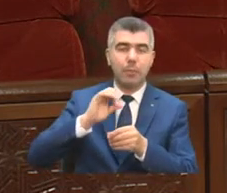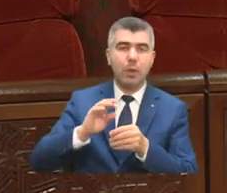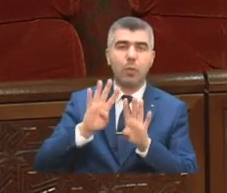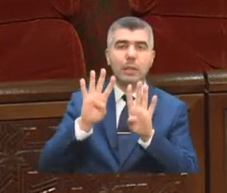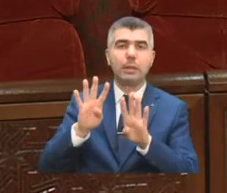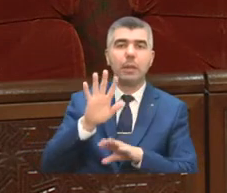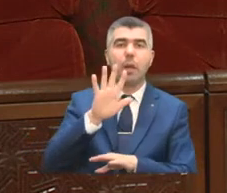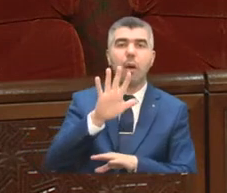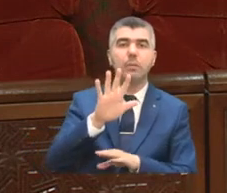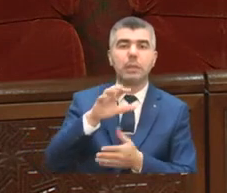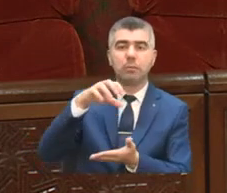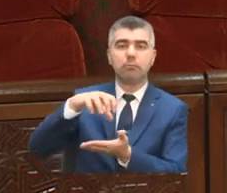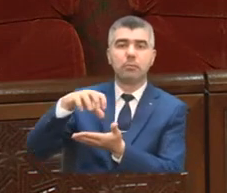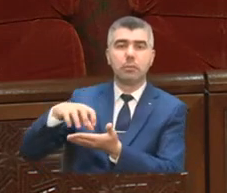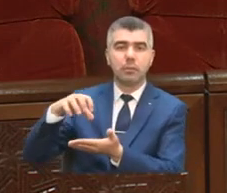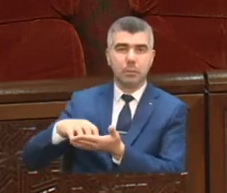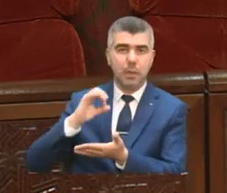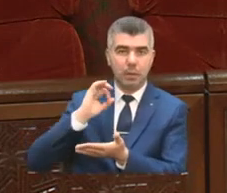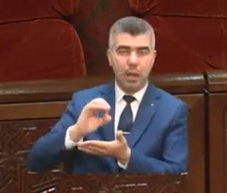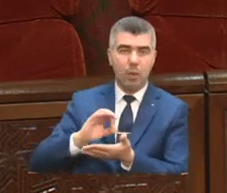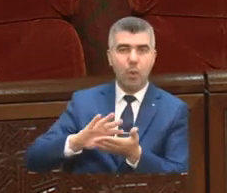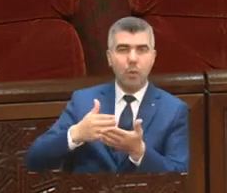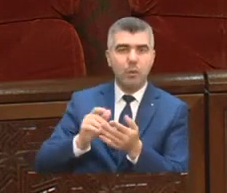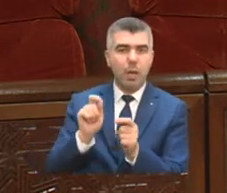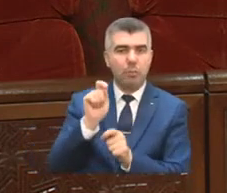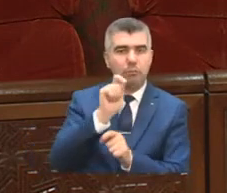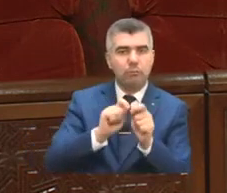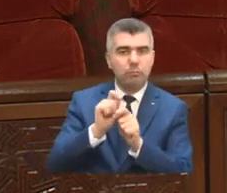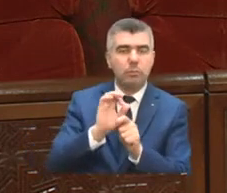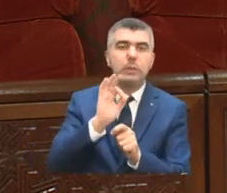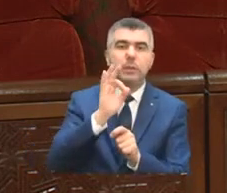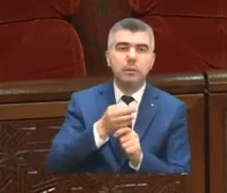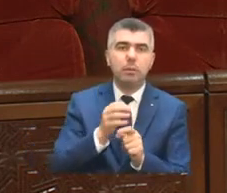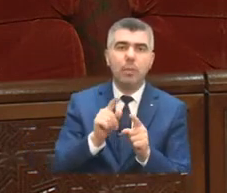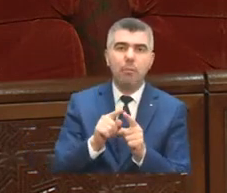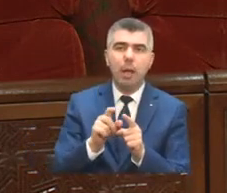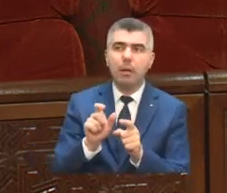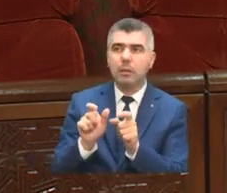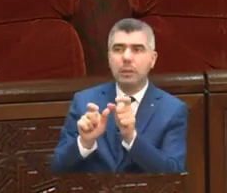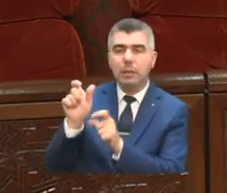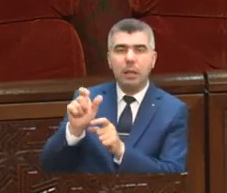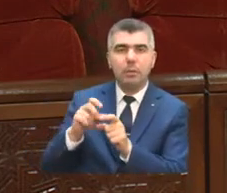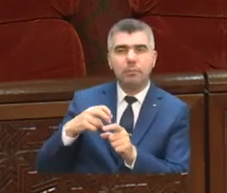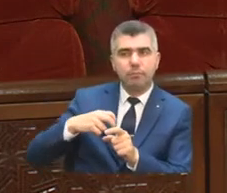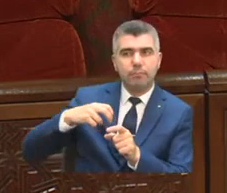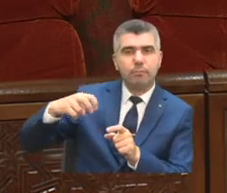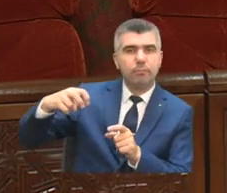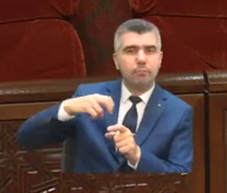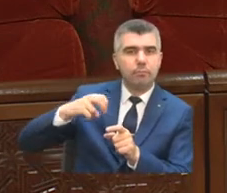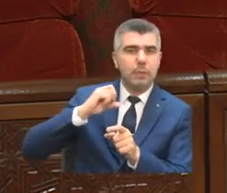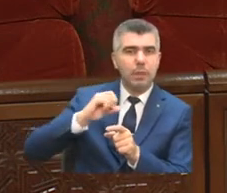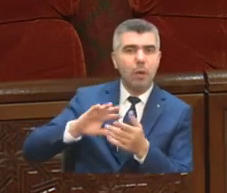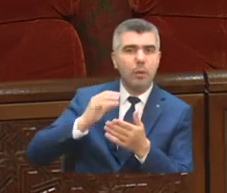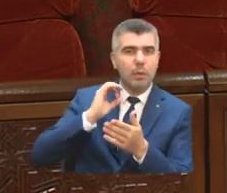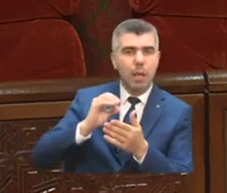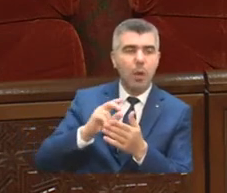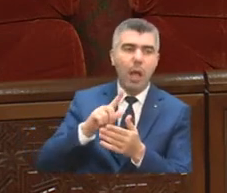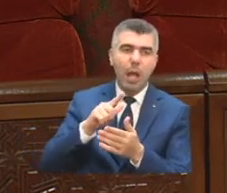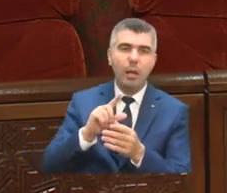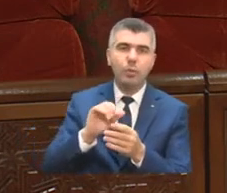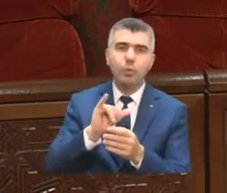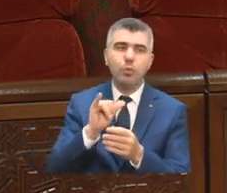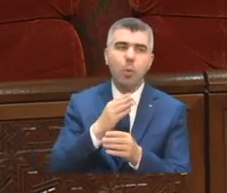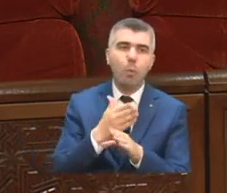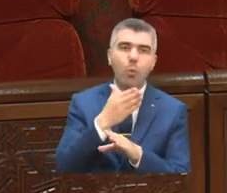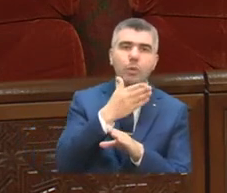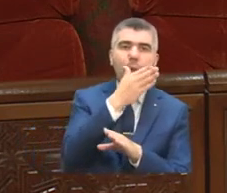58 اقليم، حيث تمكنت من تحديد المعطيات المتعلقه بدواعي تنقلات المواطنين بالعالم القروي ووسائل النقل المتوفره، وكذلك الحاجيات